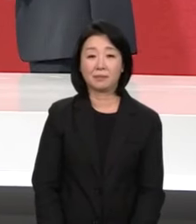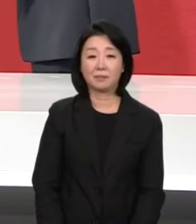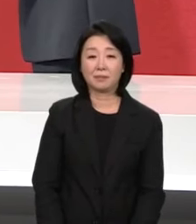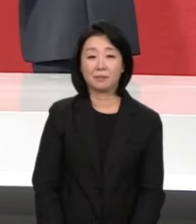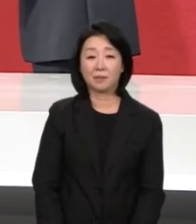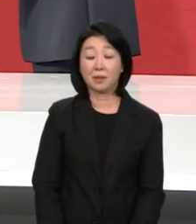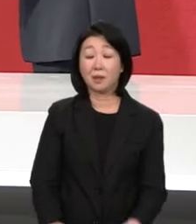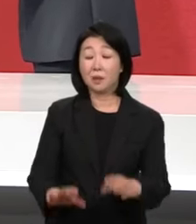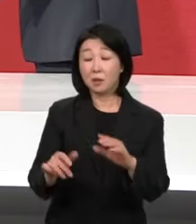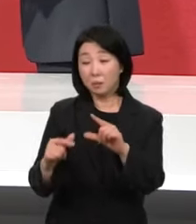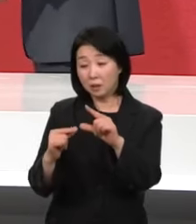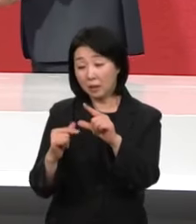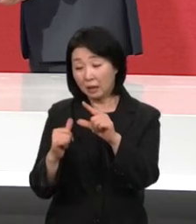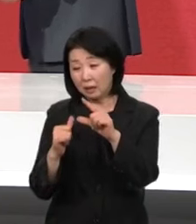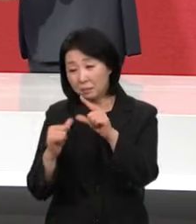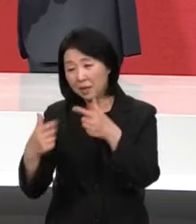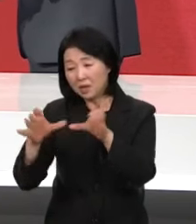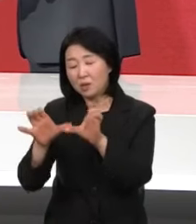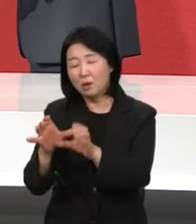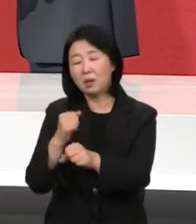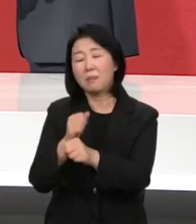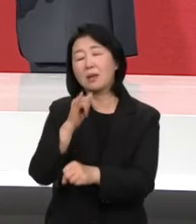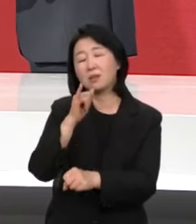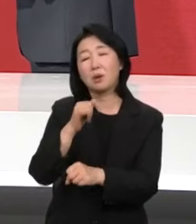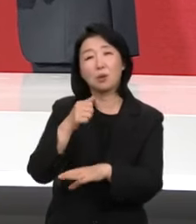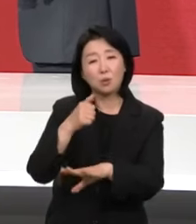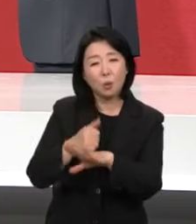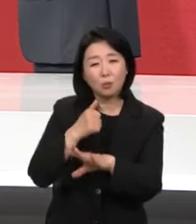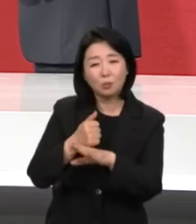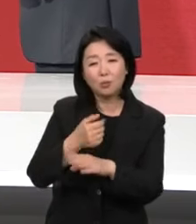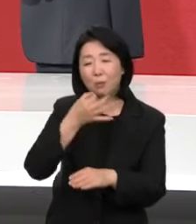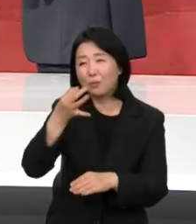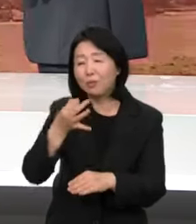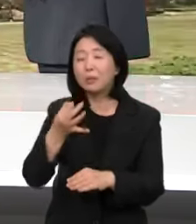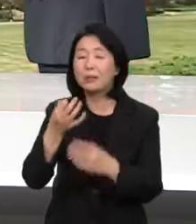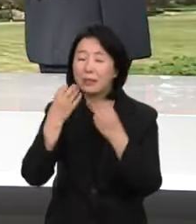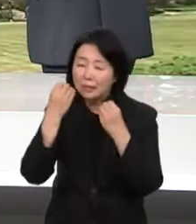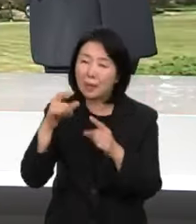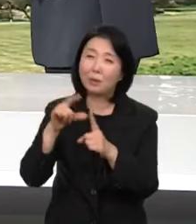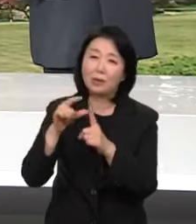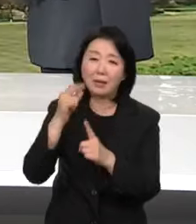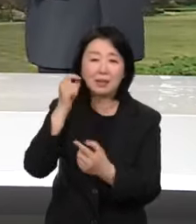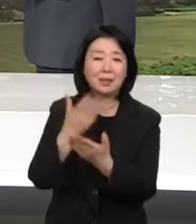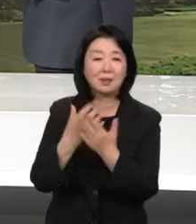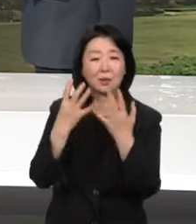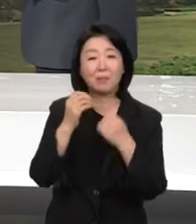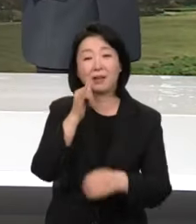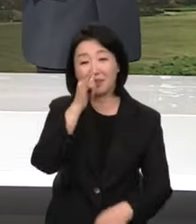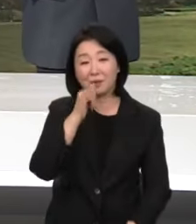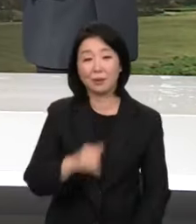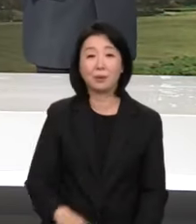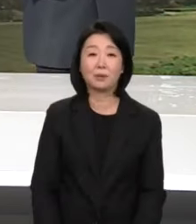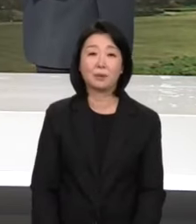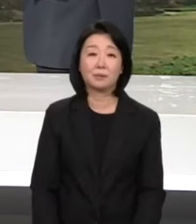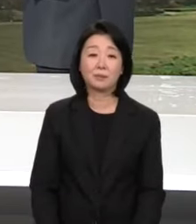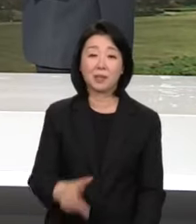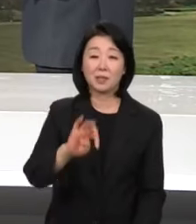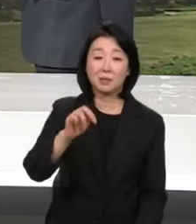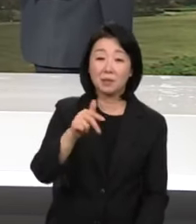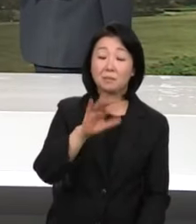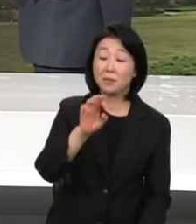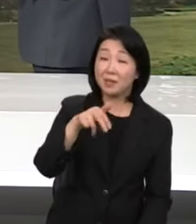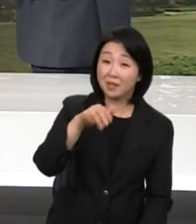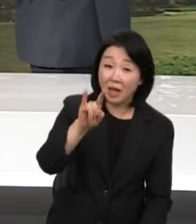이번에 비례정당들이 많이 나오다 보니까 이런 구호들이 유독 많은 거죠? 그렇습니다. 신조어, 사자성어들이 많은데요. 한번 찾아와 봤습니다. 지민,